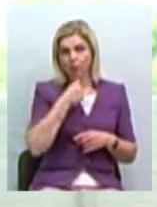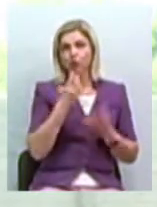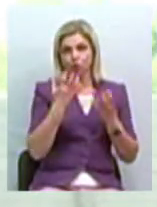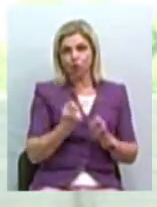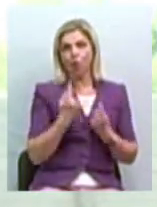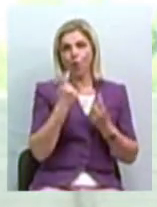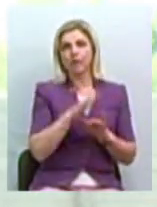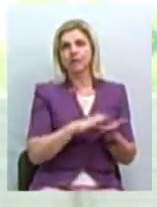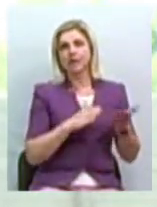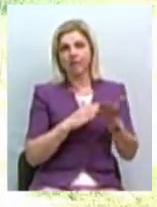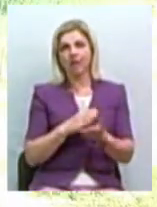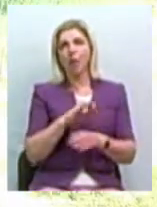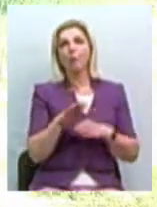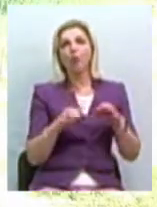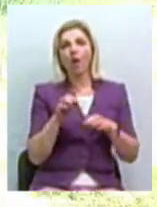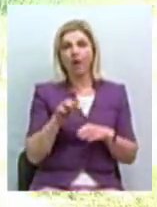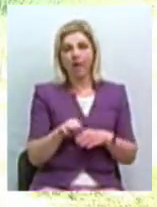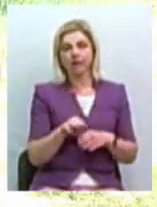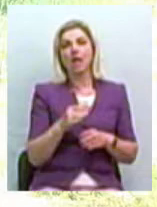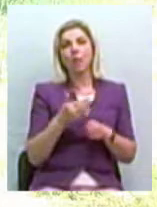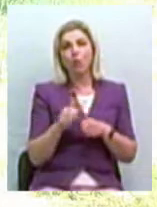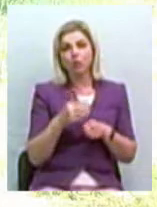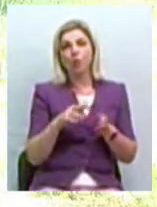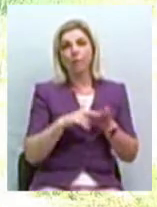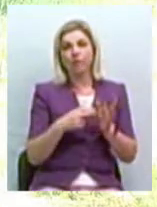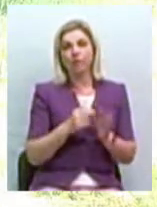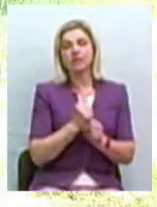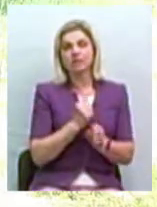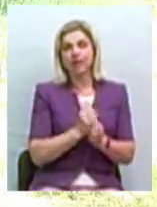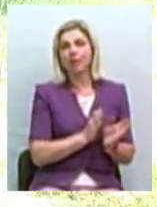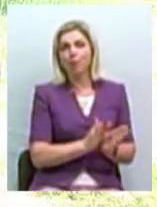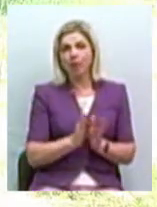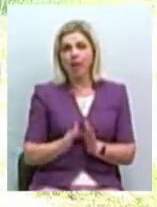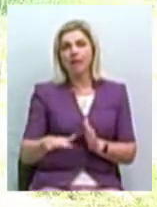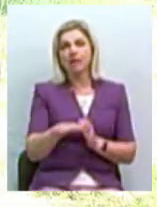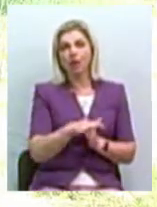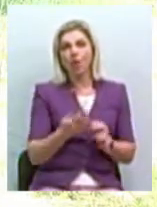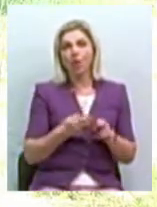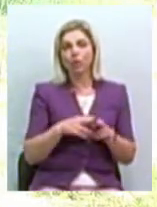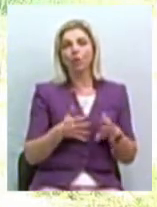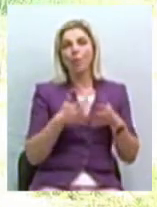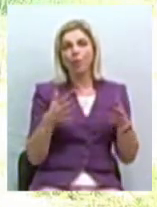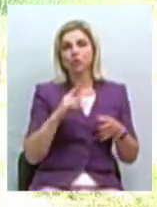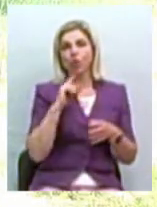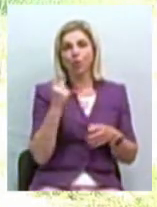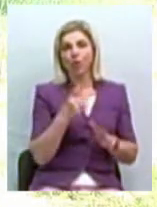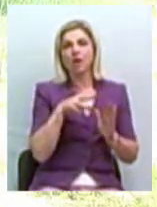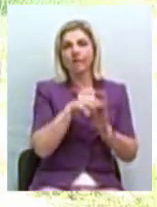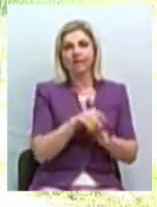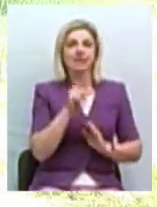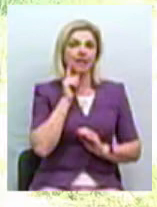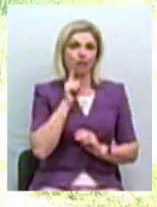назвою «Шикарна алея на шикарному пляжі». Поступово планує приводити до ладу територію, яка вже більше року внесена до зеленої